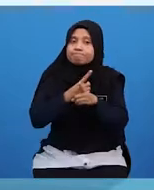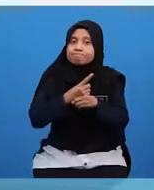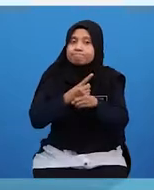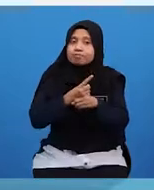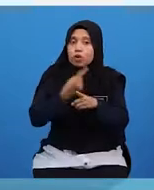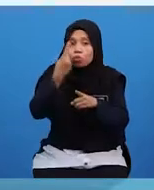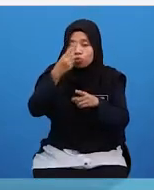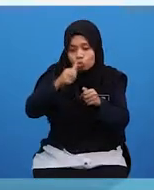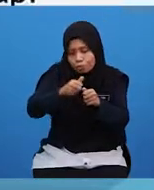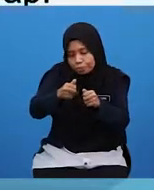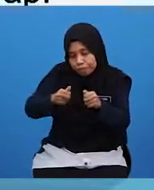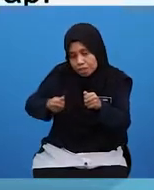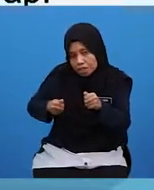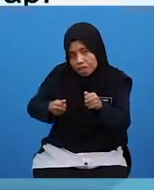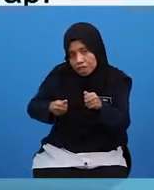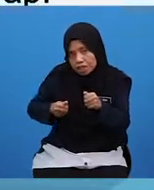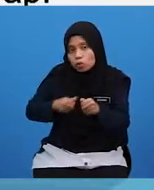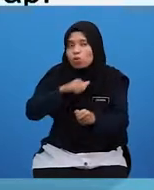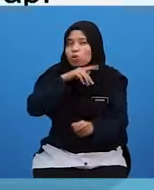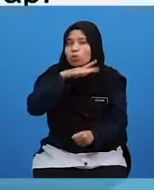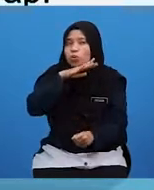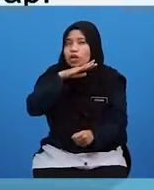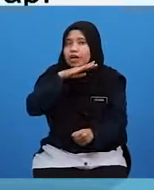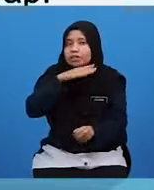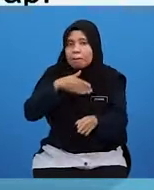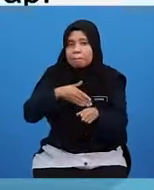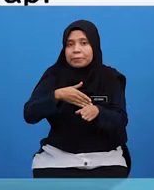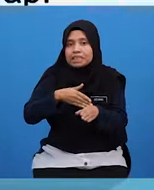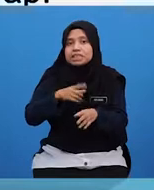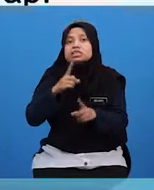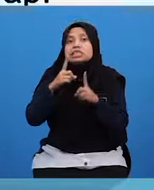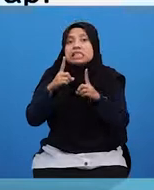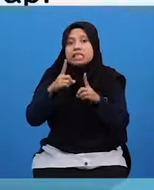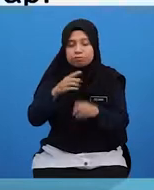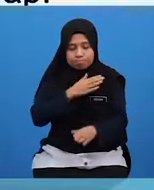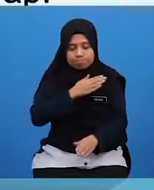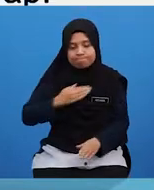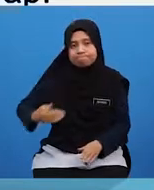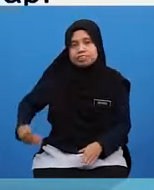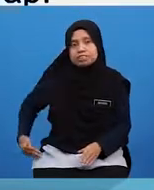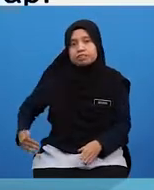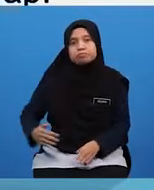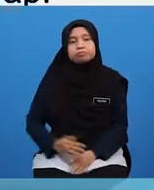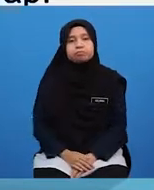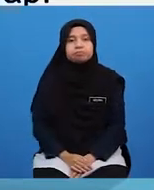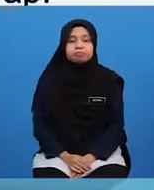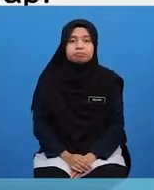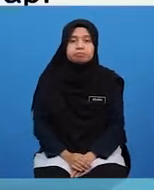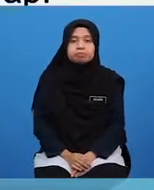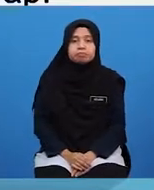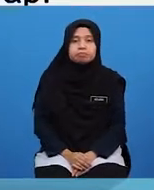Betul, bagi mengelakkan benda asing atau kotoran pada lilin batik terap.